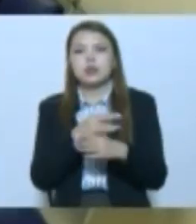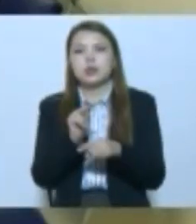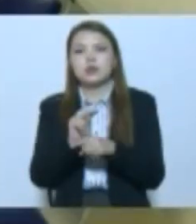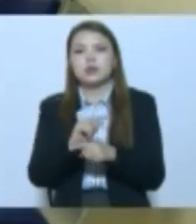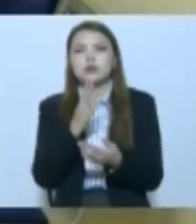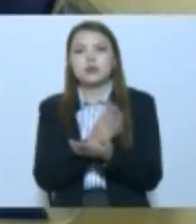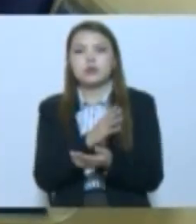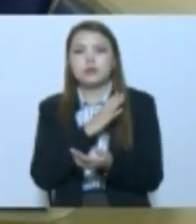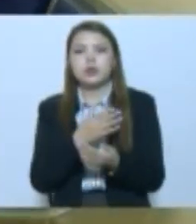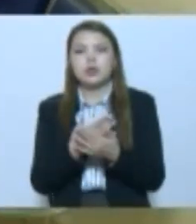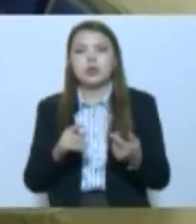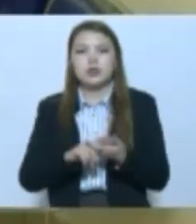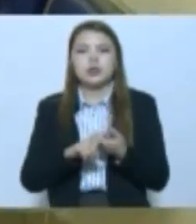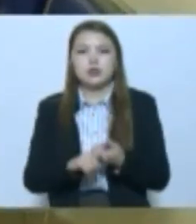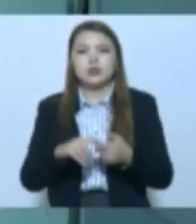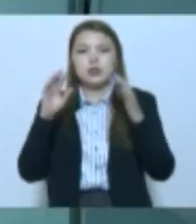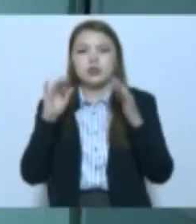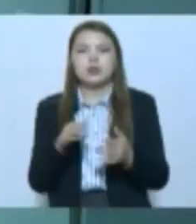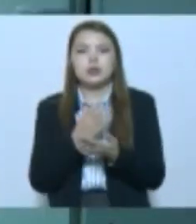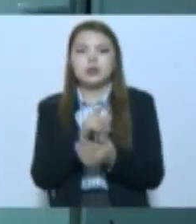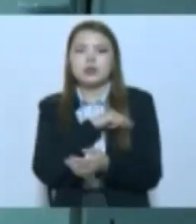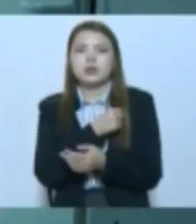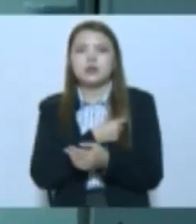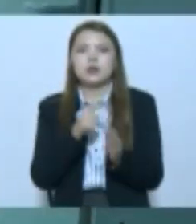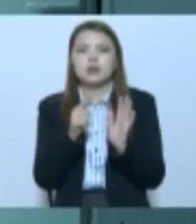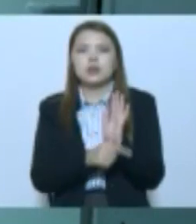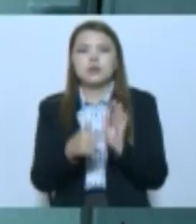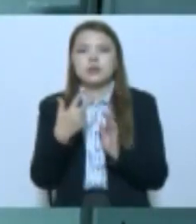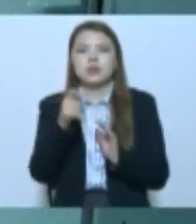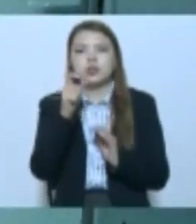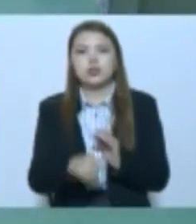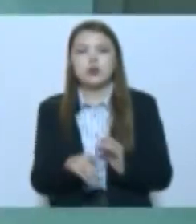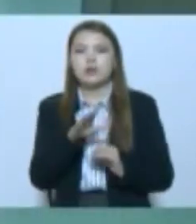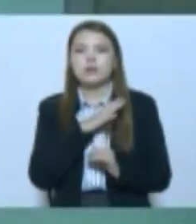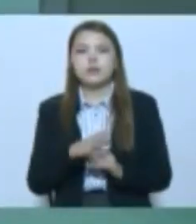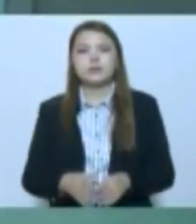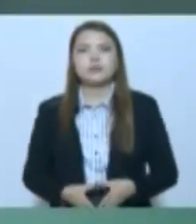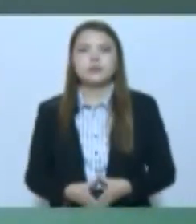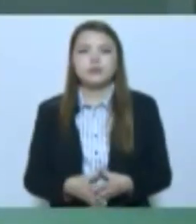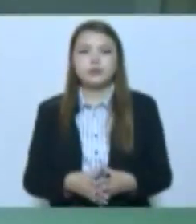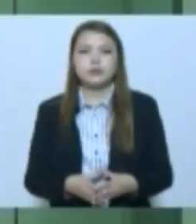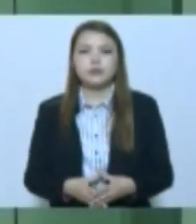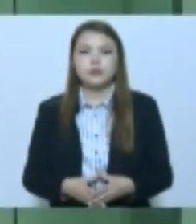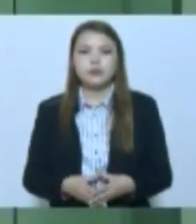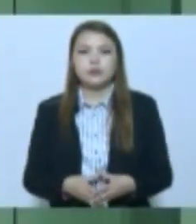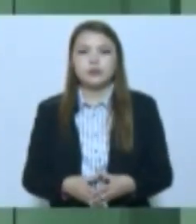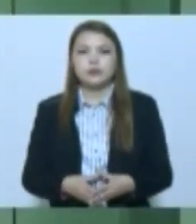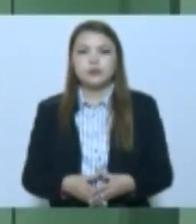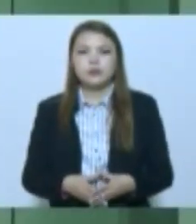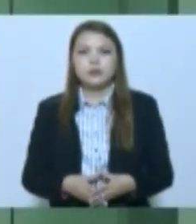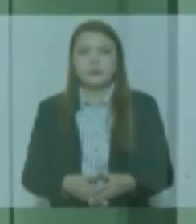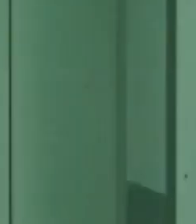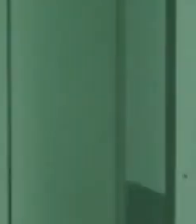медицинской помощи. В целом, в связи с снегопадом в больницу обратились 73 человека. Айжан Сабитхазы, Медет Миндубай, Дидар.